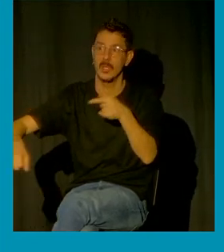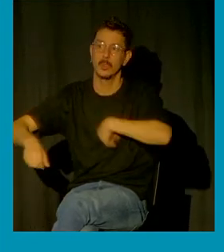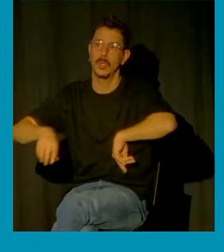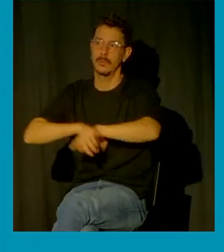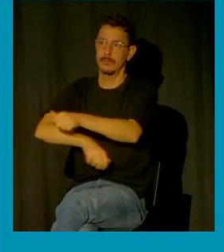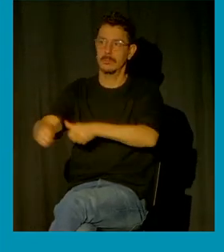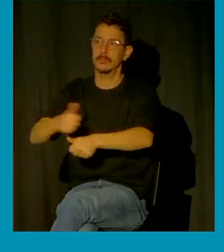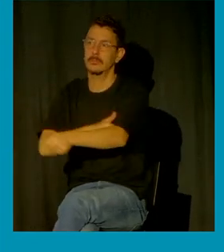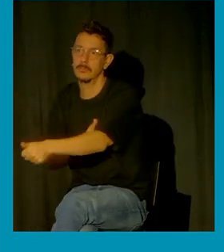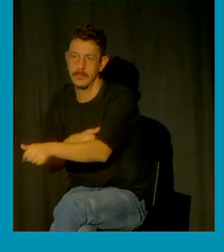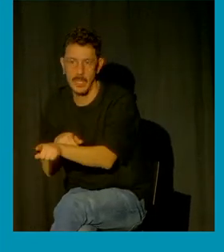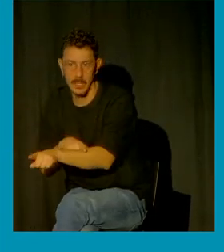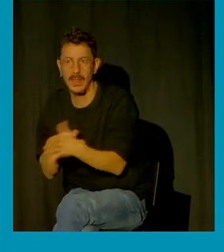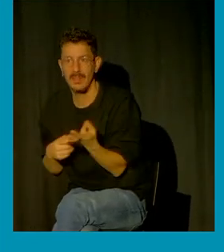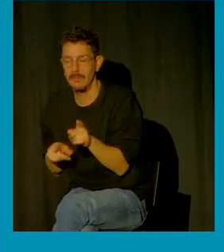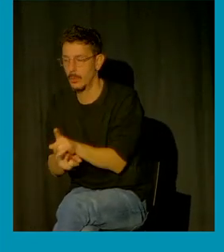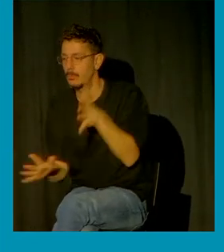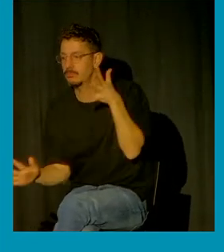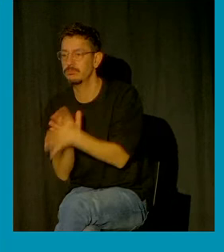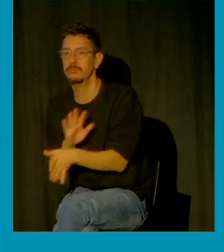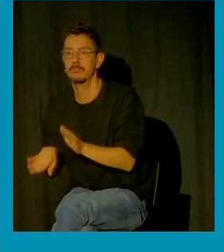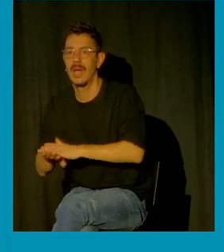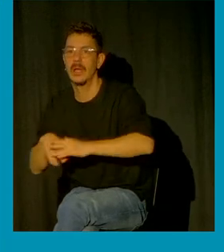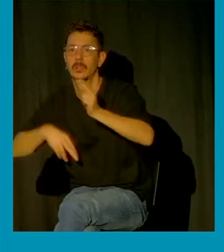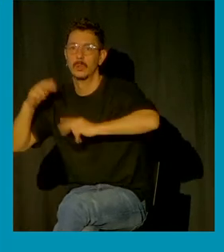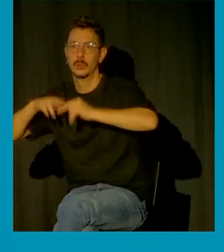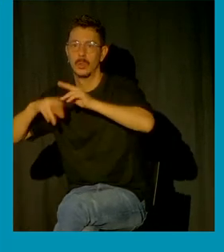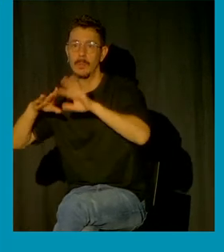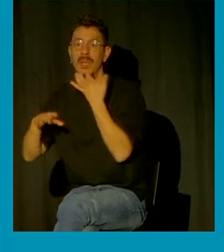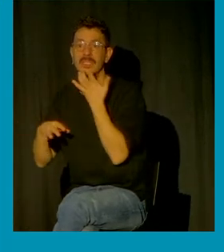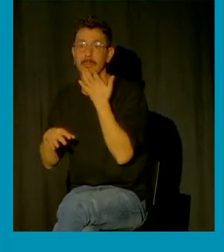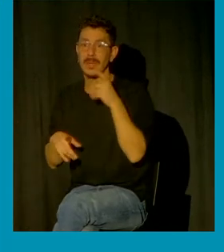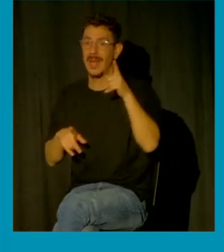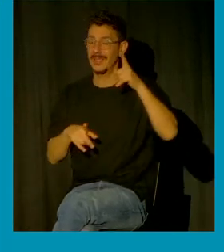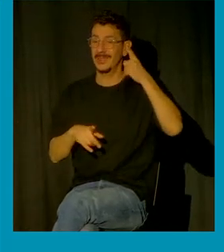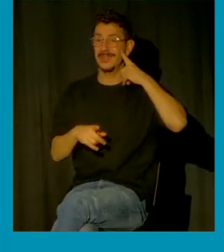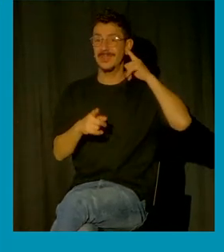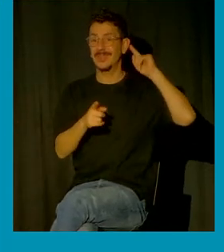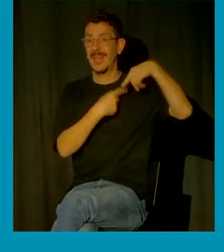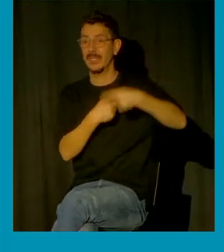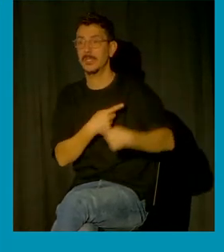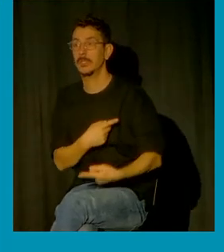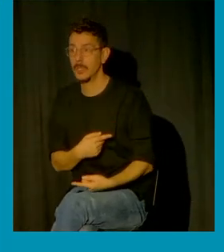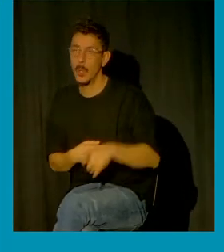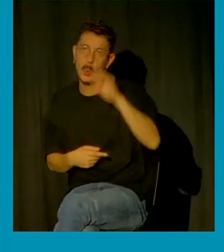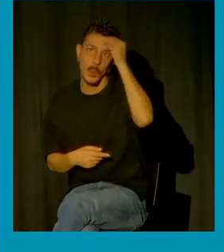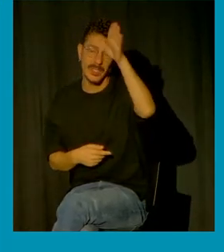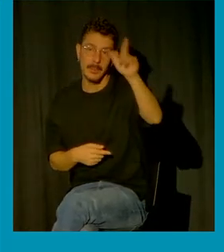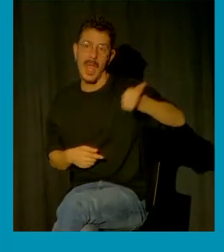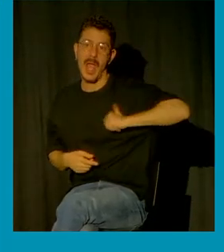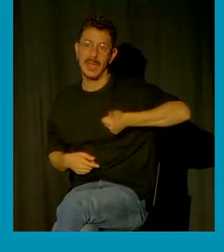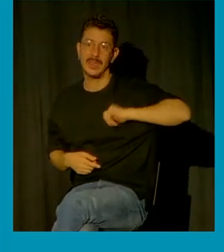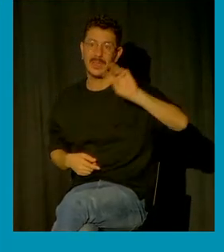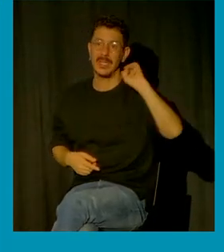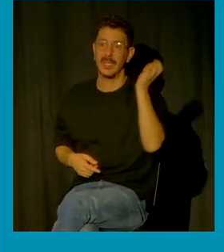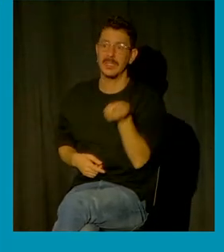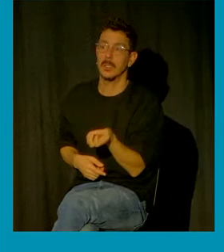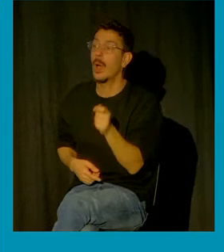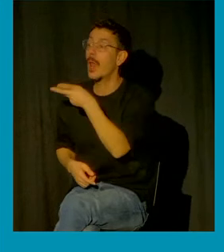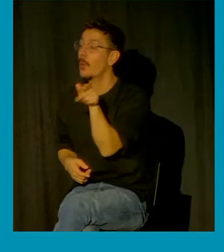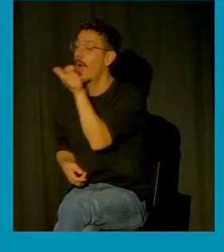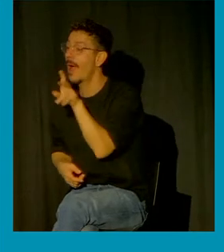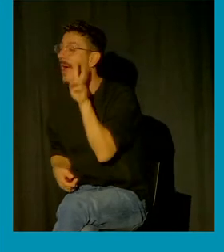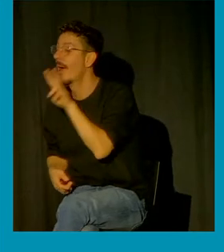en el sentit que tota aquesta tradició de creació de coneixement alternatiu des dels ciberactivismes veig que hi algunes